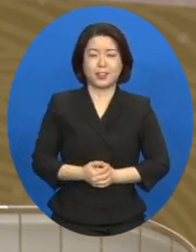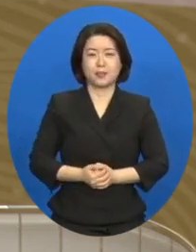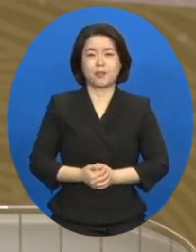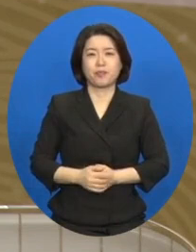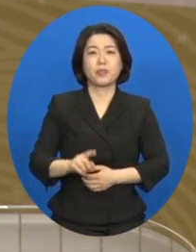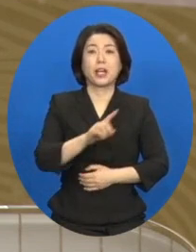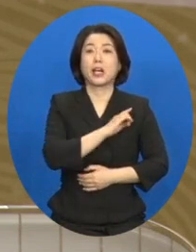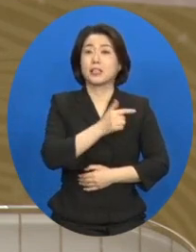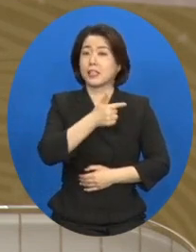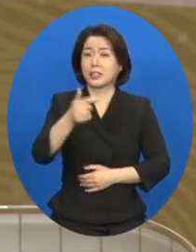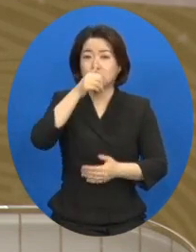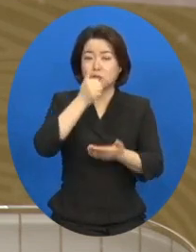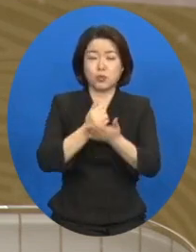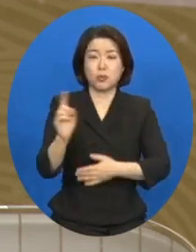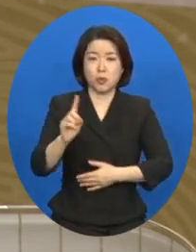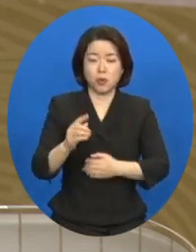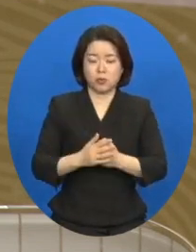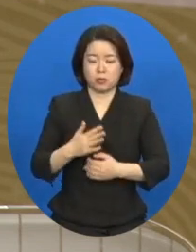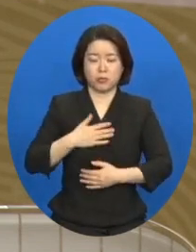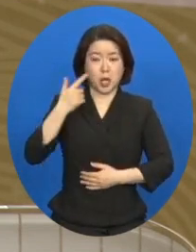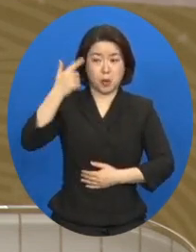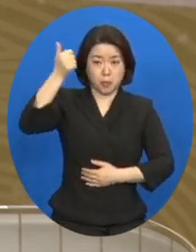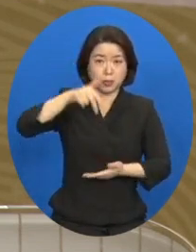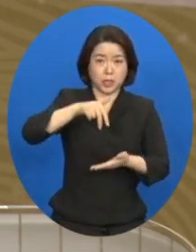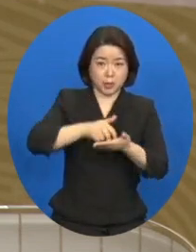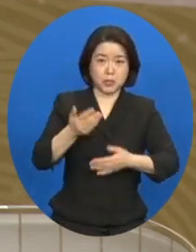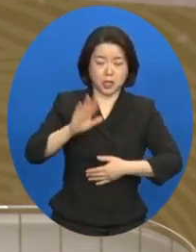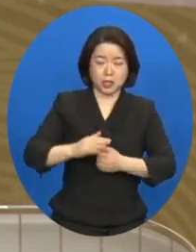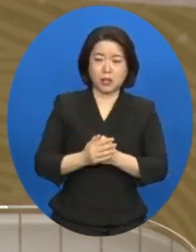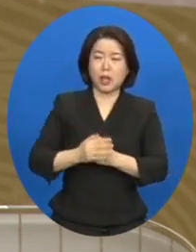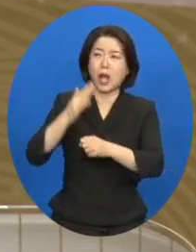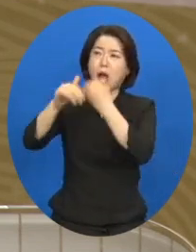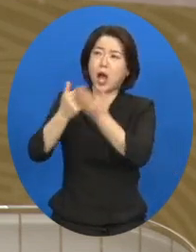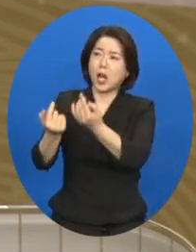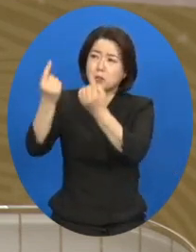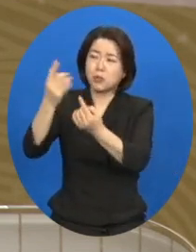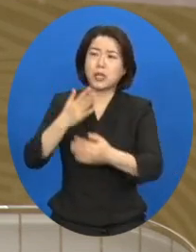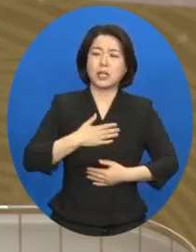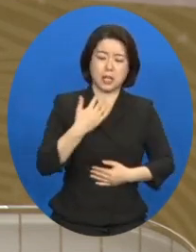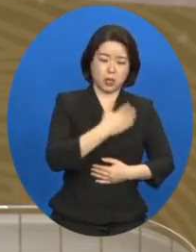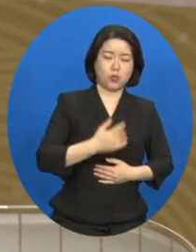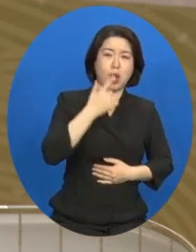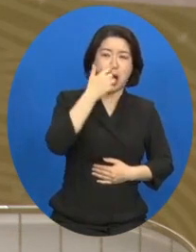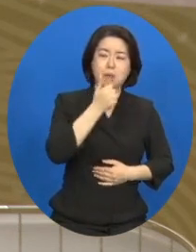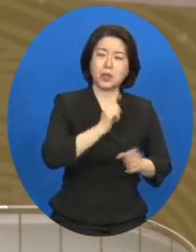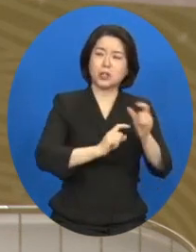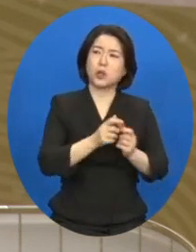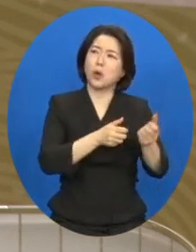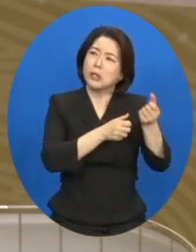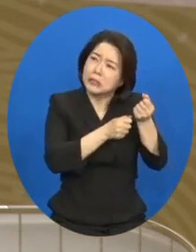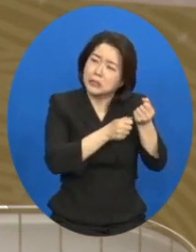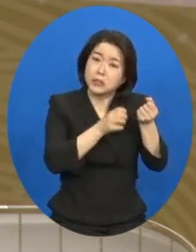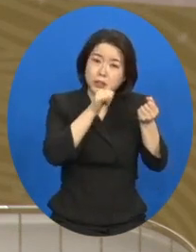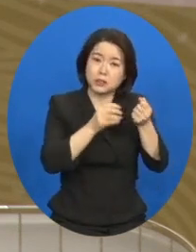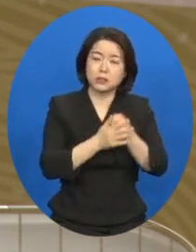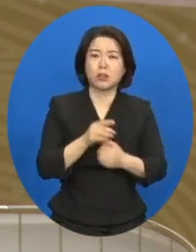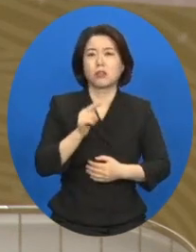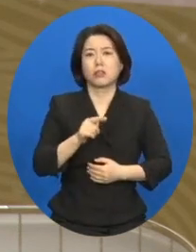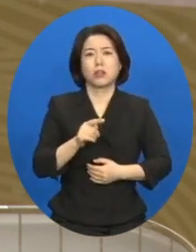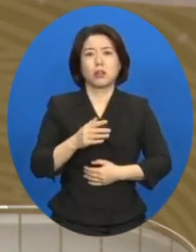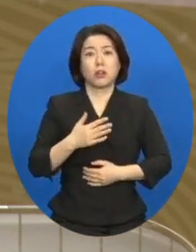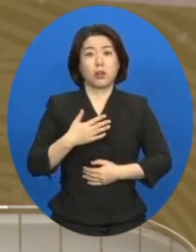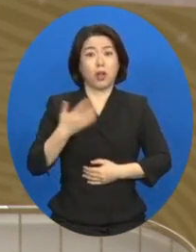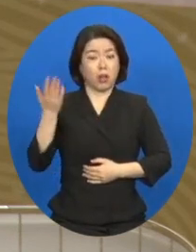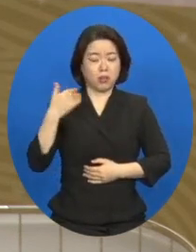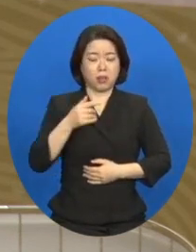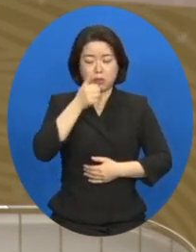가장 큰 죄는 목사면서도 하나님보다도 아버지를 더 믿었던 거. 그게 그렇게 저는 죄인